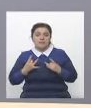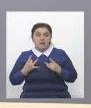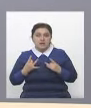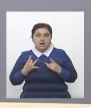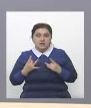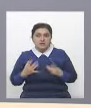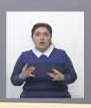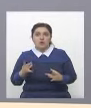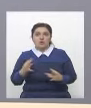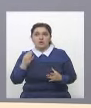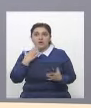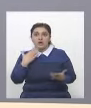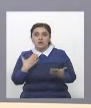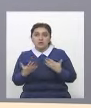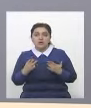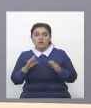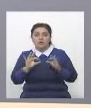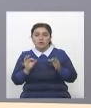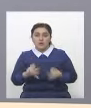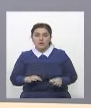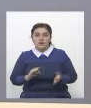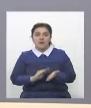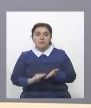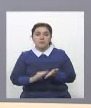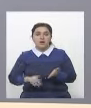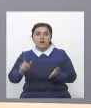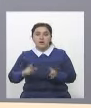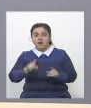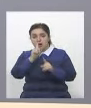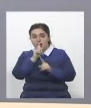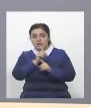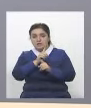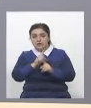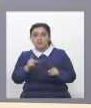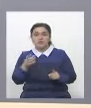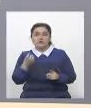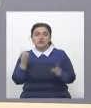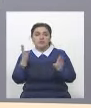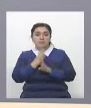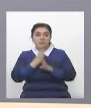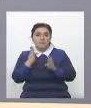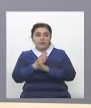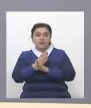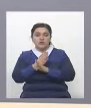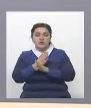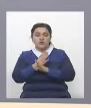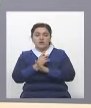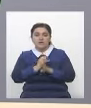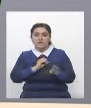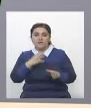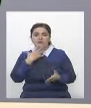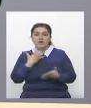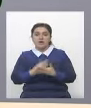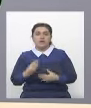праздниками. Но отношение к осени у поэта особенное. Еще природа не сбросила